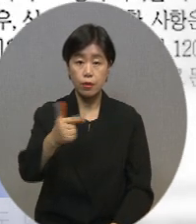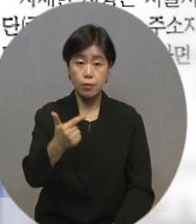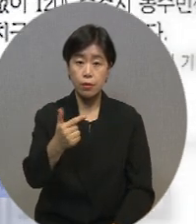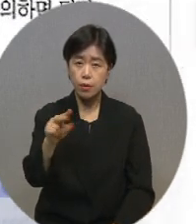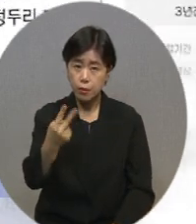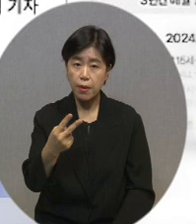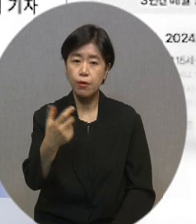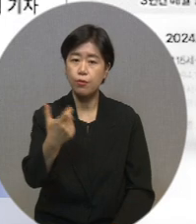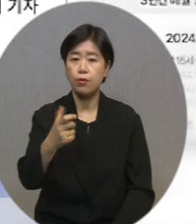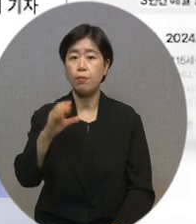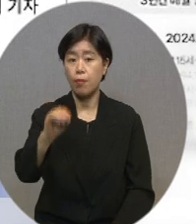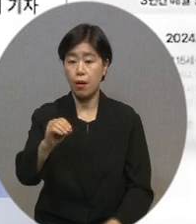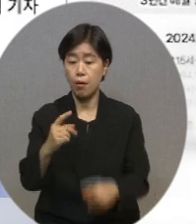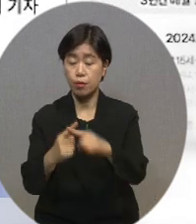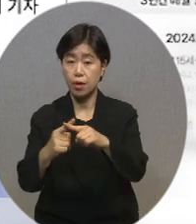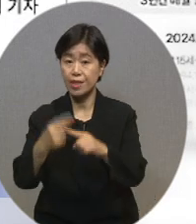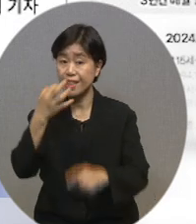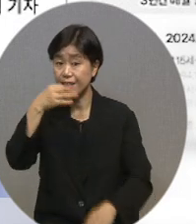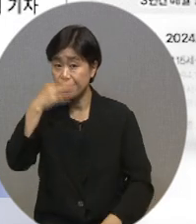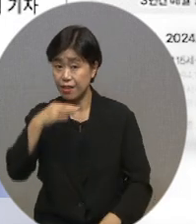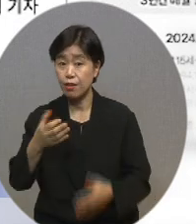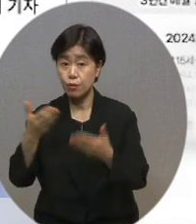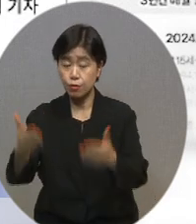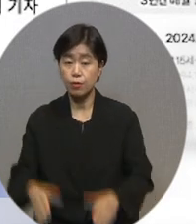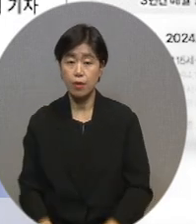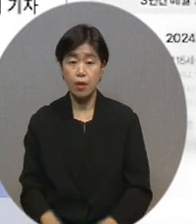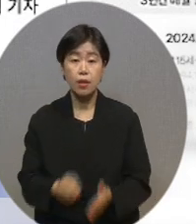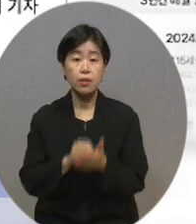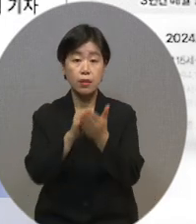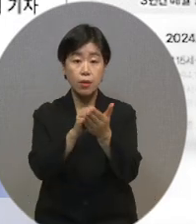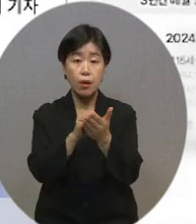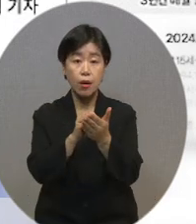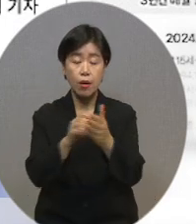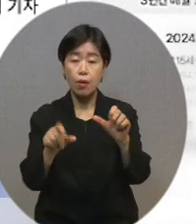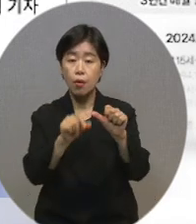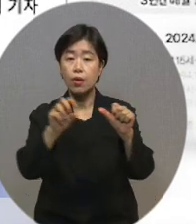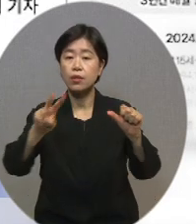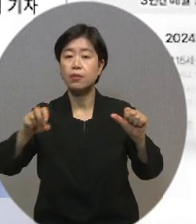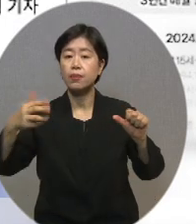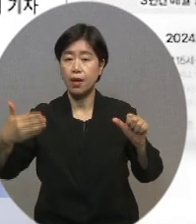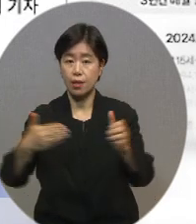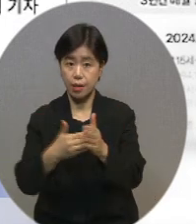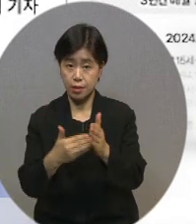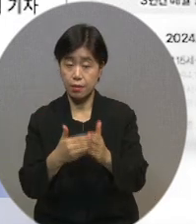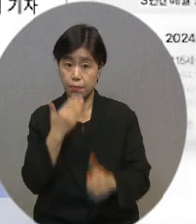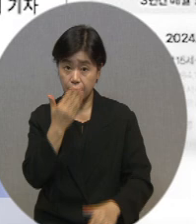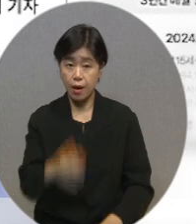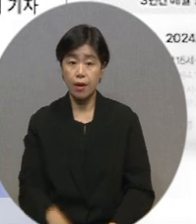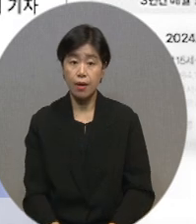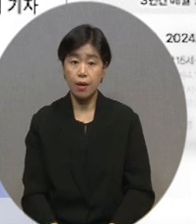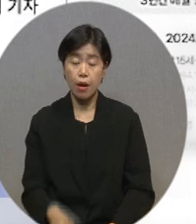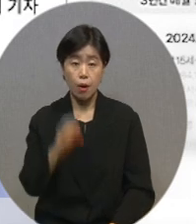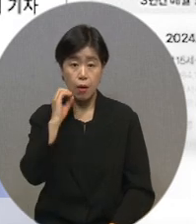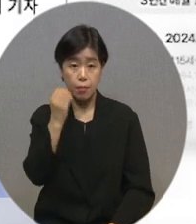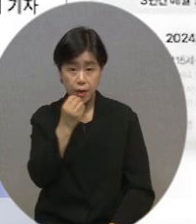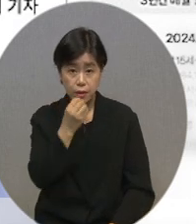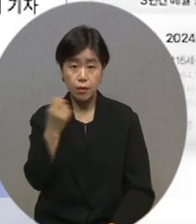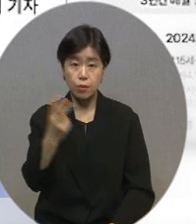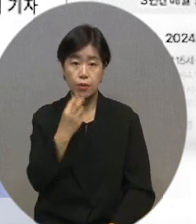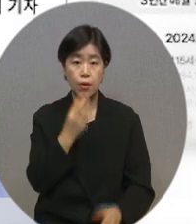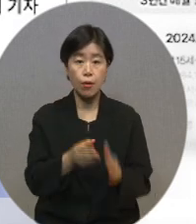됩니다 신청기간은 오는 24일까지며 더 자세한 사항은 서울시 홈페이지와 서울시 복지재단